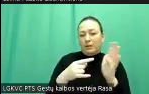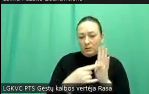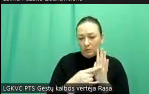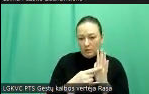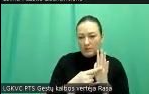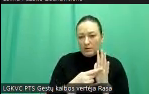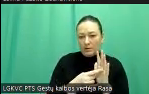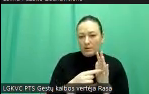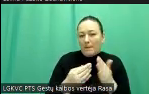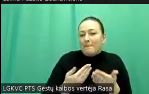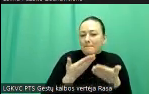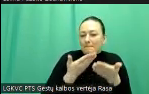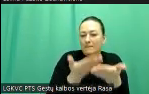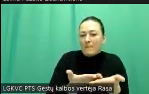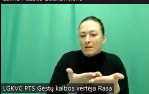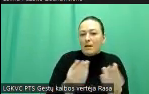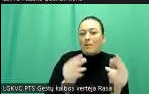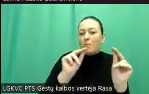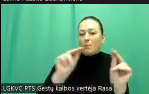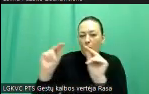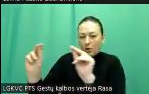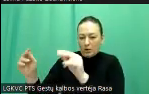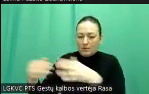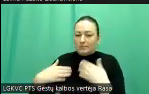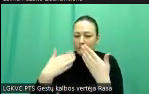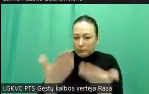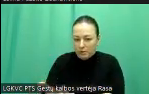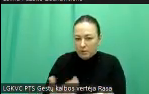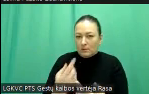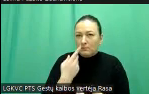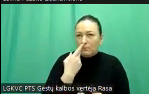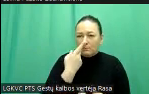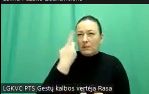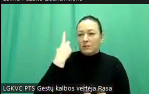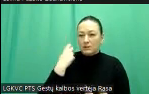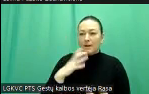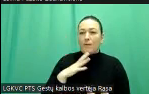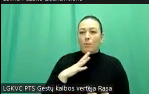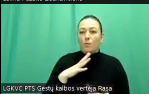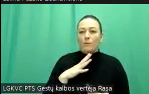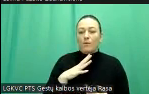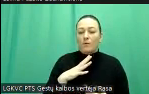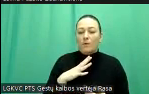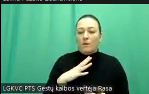ir pateikti mokytojam. Praeitą savaitę kaip tik dar